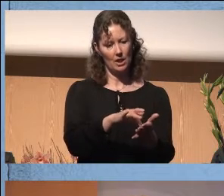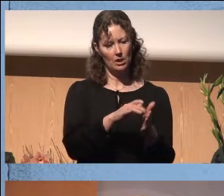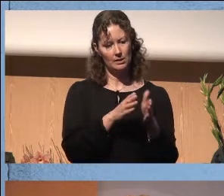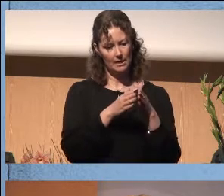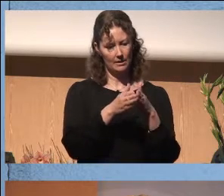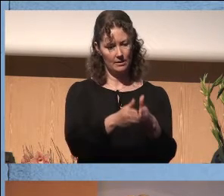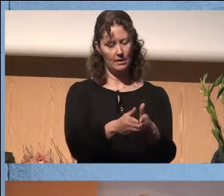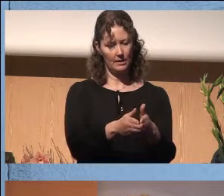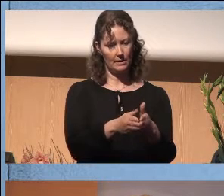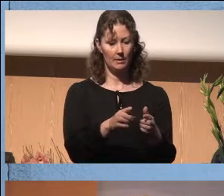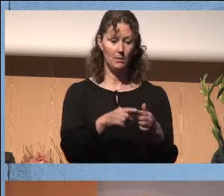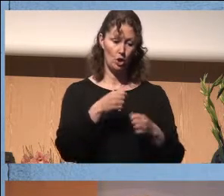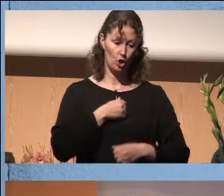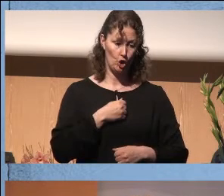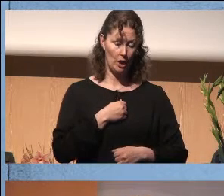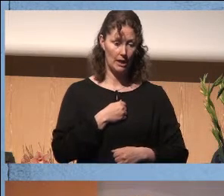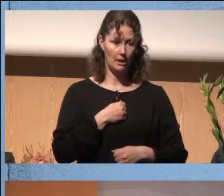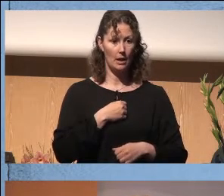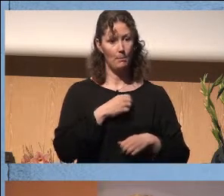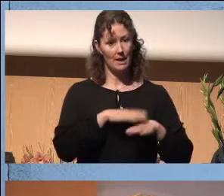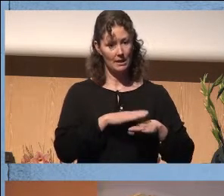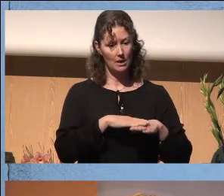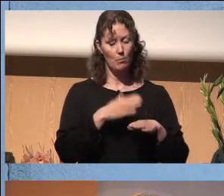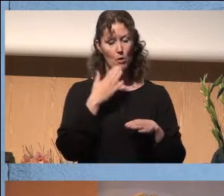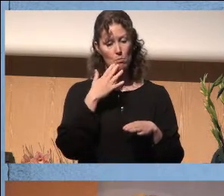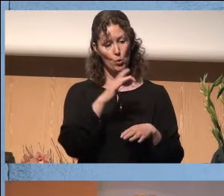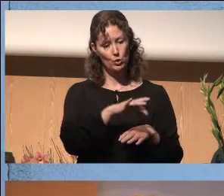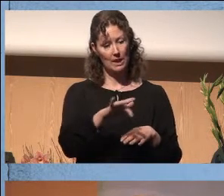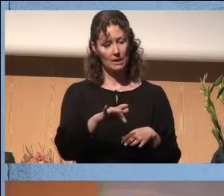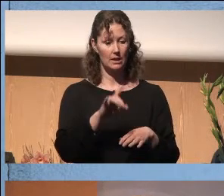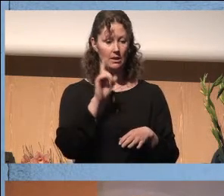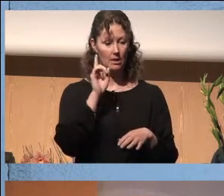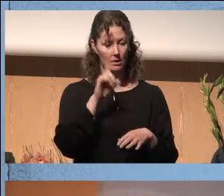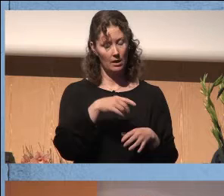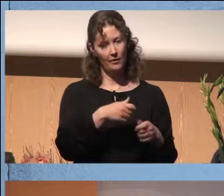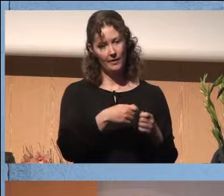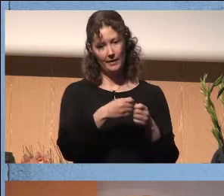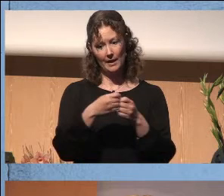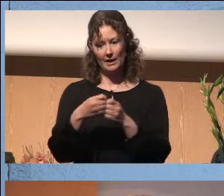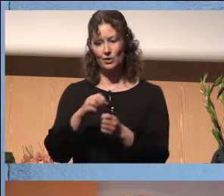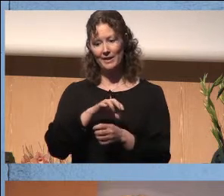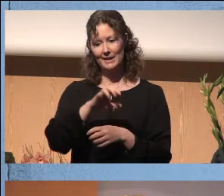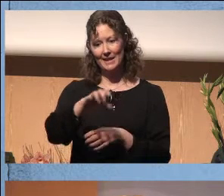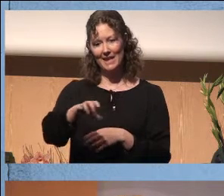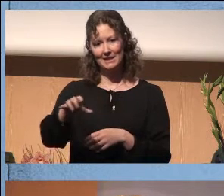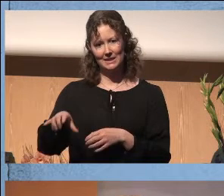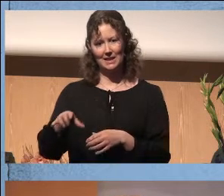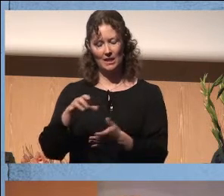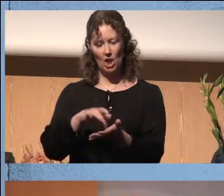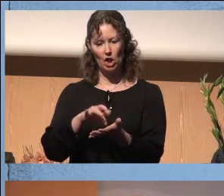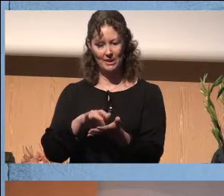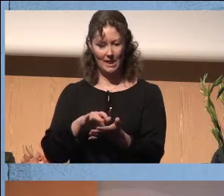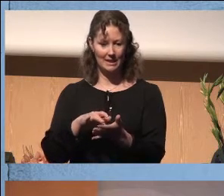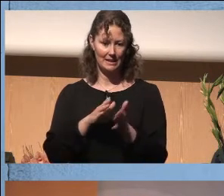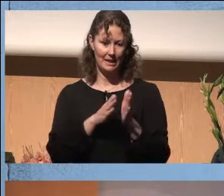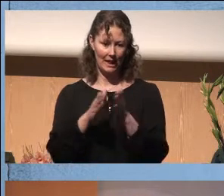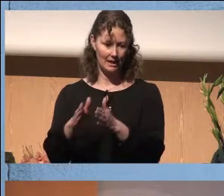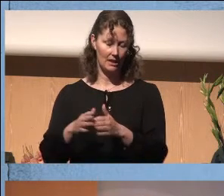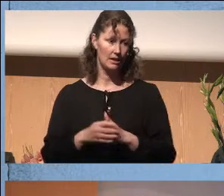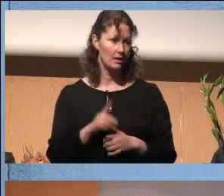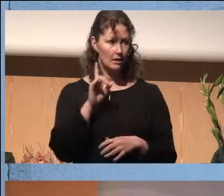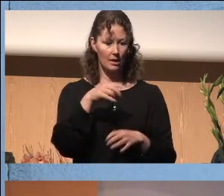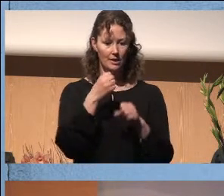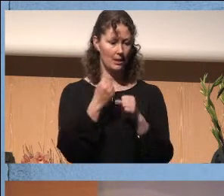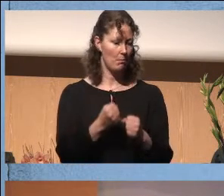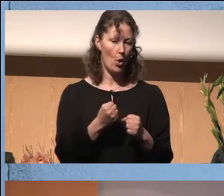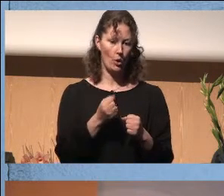Men trygghet, beredskap, bosetning kan trekke i en desentraliserende retning. Vi kan ikke beholde den